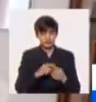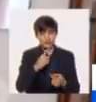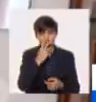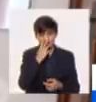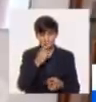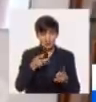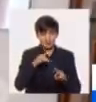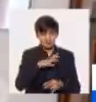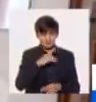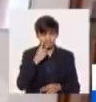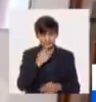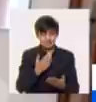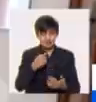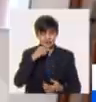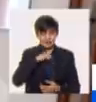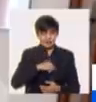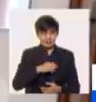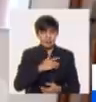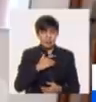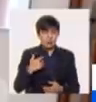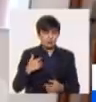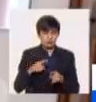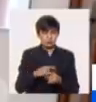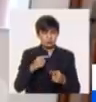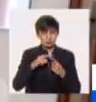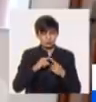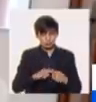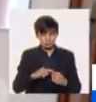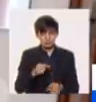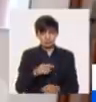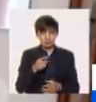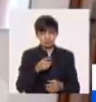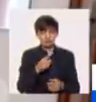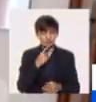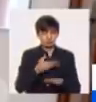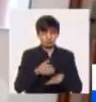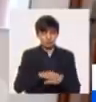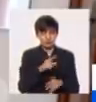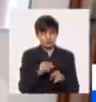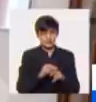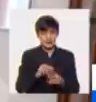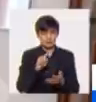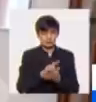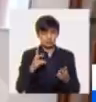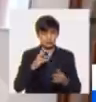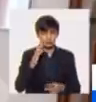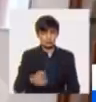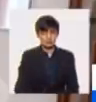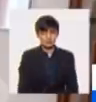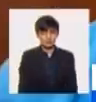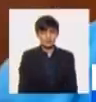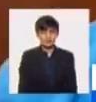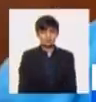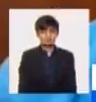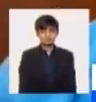қоймай, әрі қарай өкпе тініне де түскен деп айтамыз. Сондықтан бұл жағдайлар міндетті түрде емге